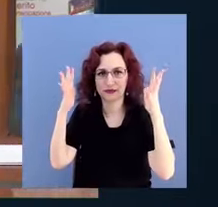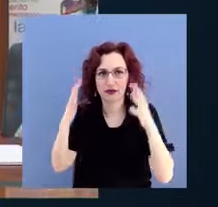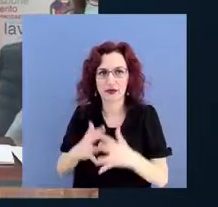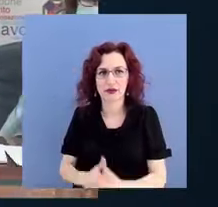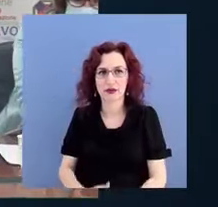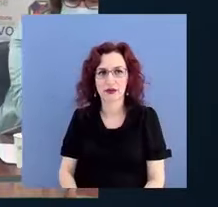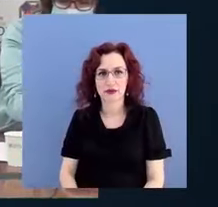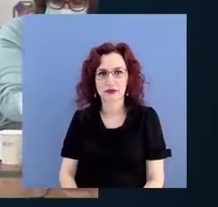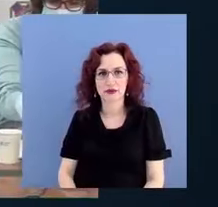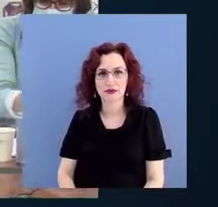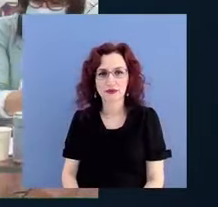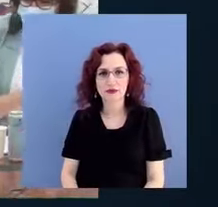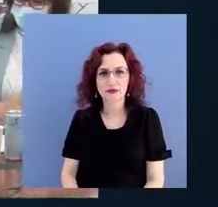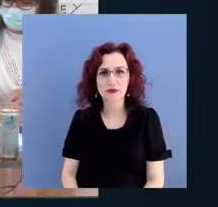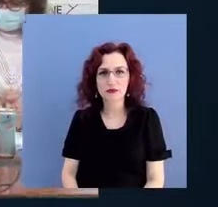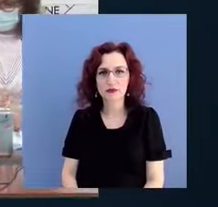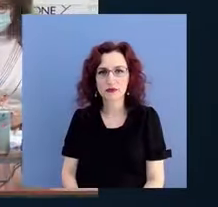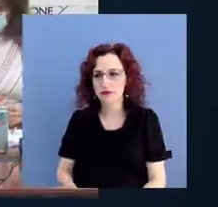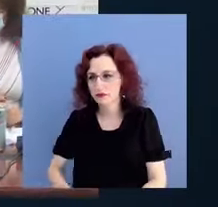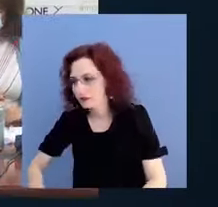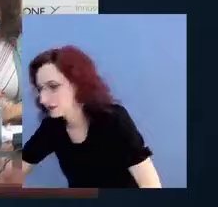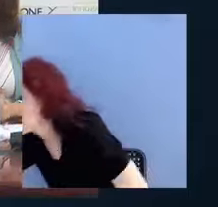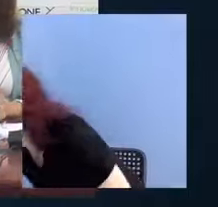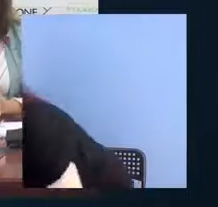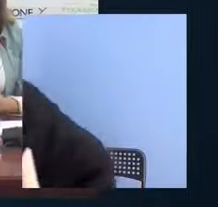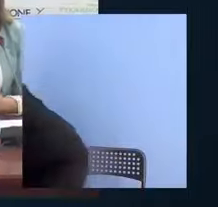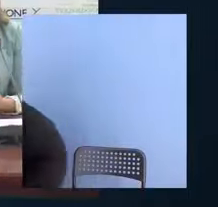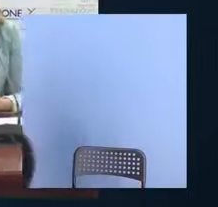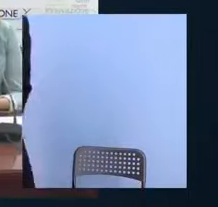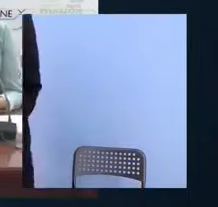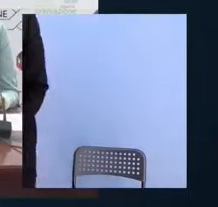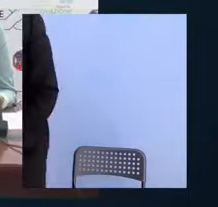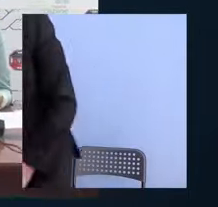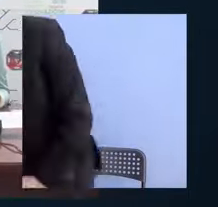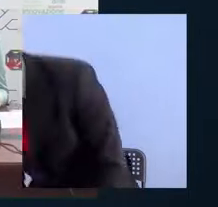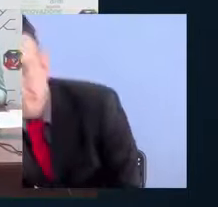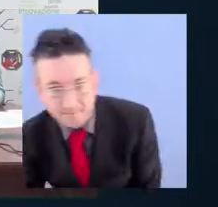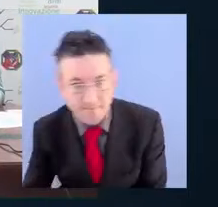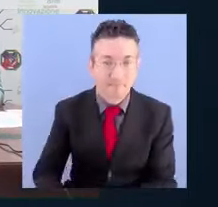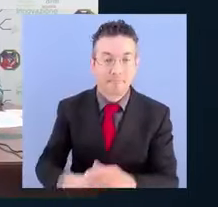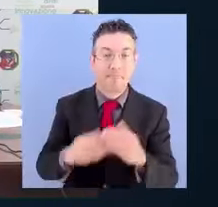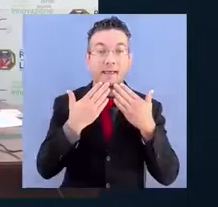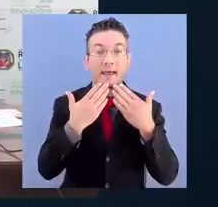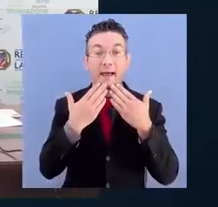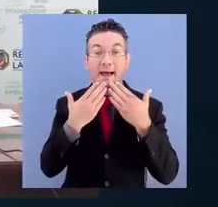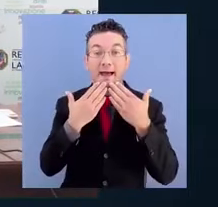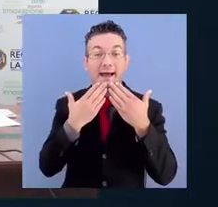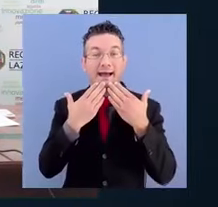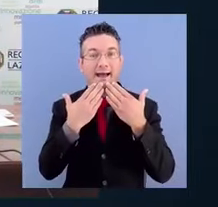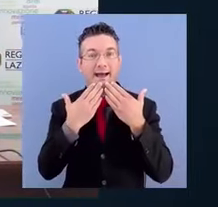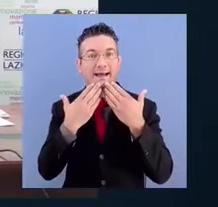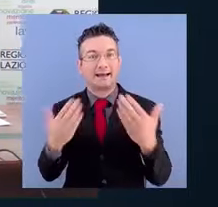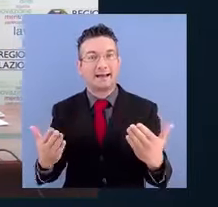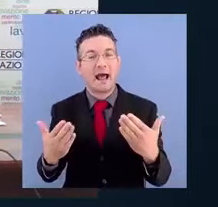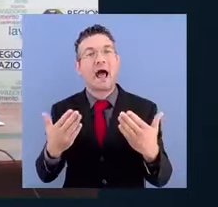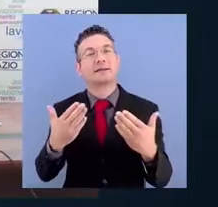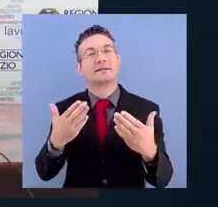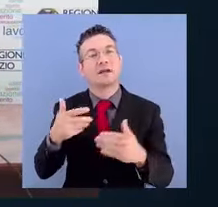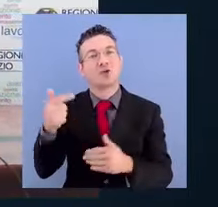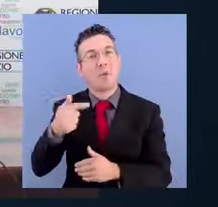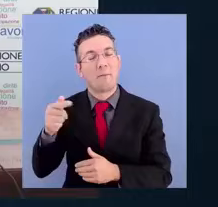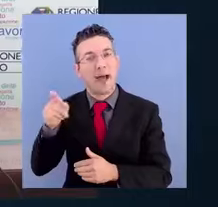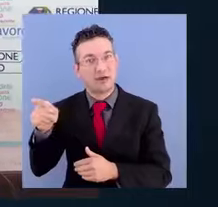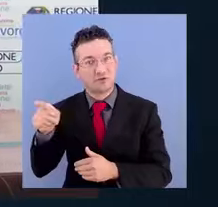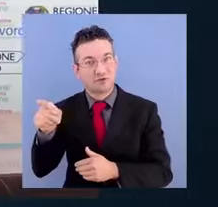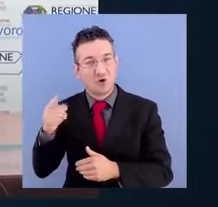grazie grazie a un vaso per questo diciamo per questa panoramica e per aver